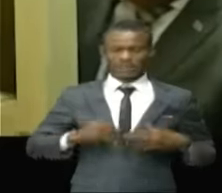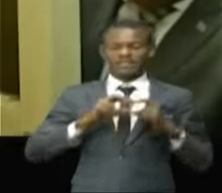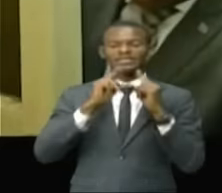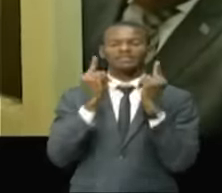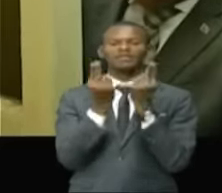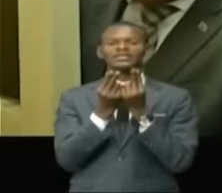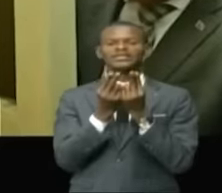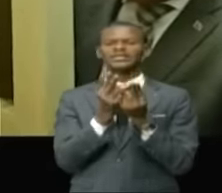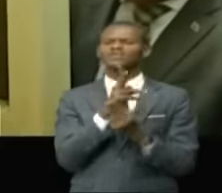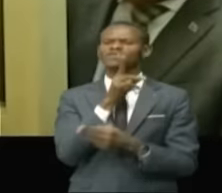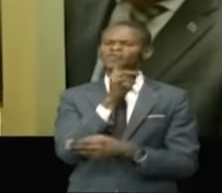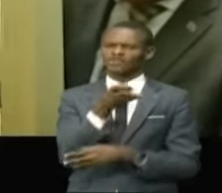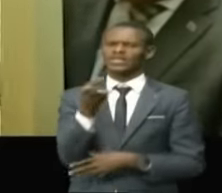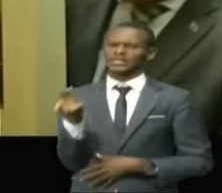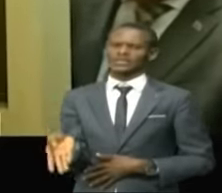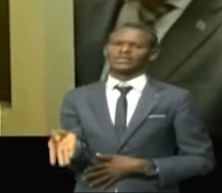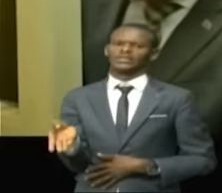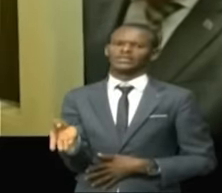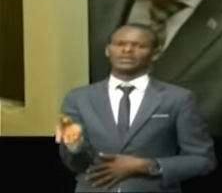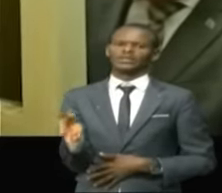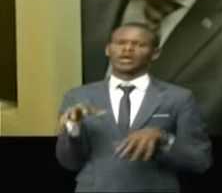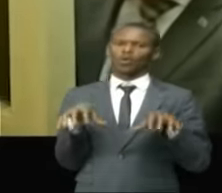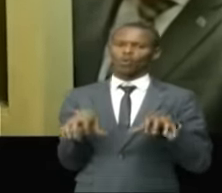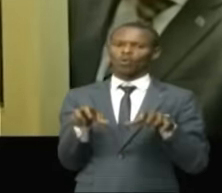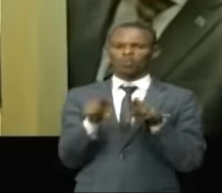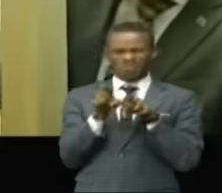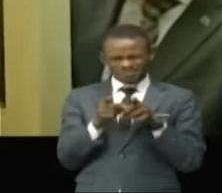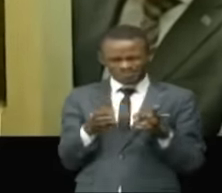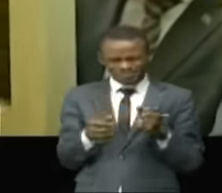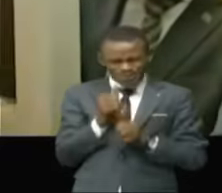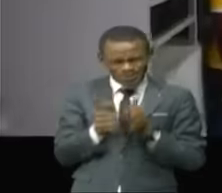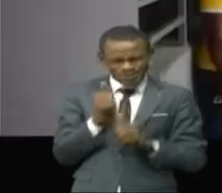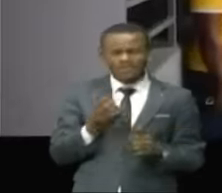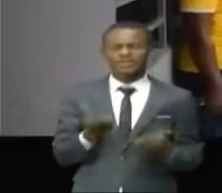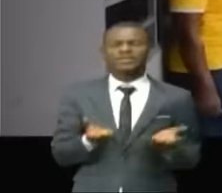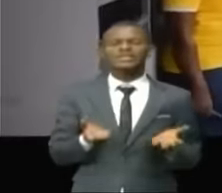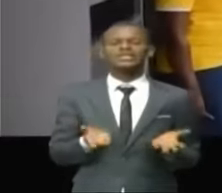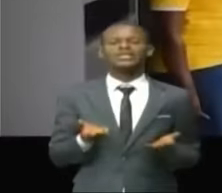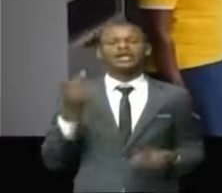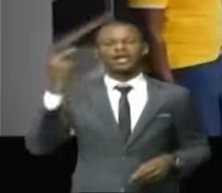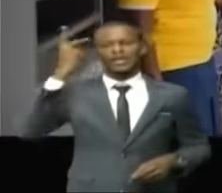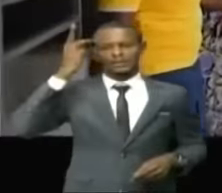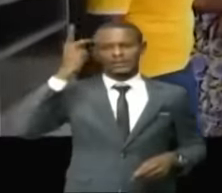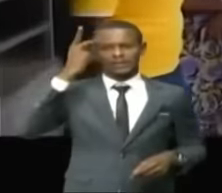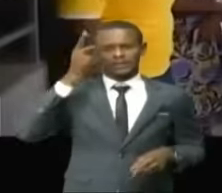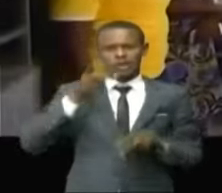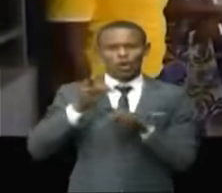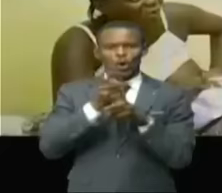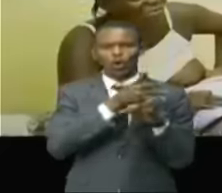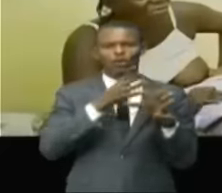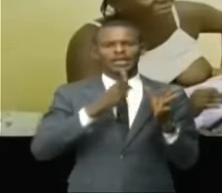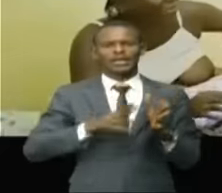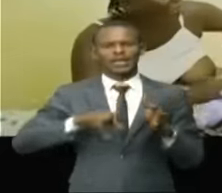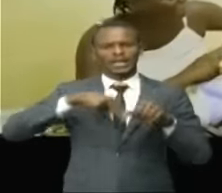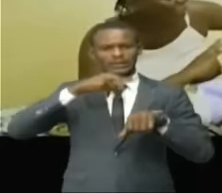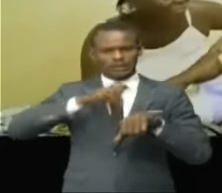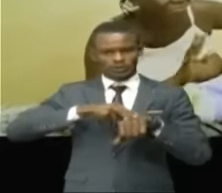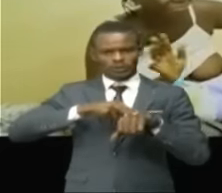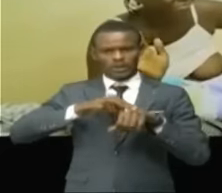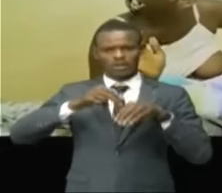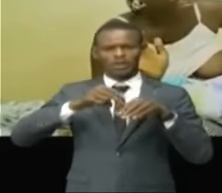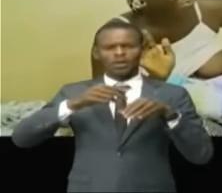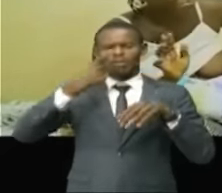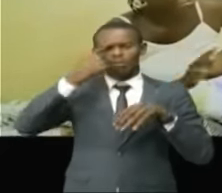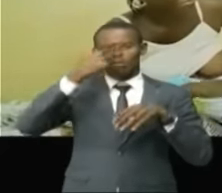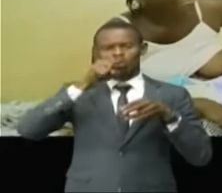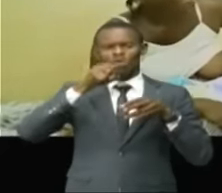plus précisément à Kinshasa. Constat du coordonnateur du Conseil national de la couverture santé universelle,